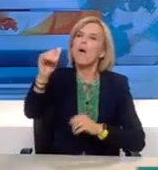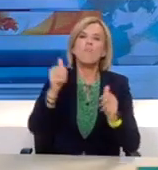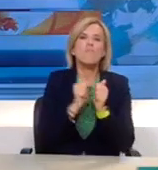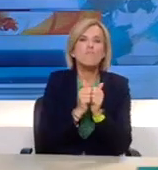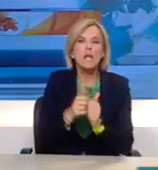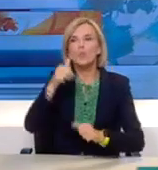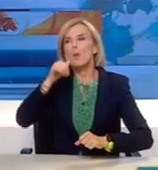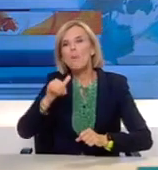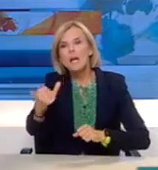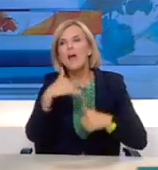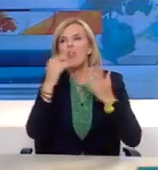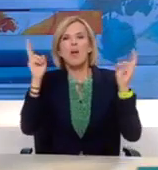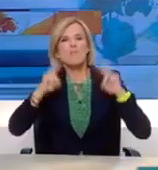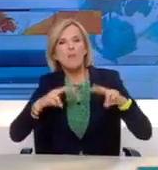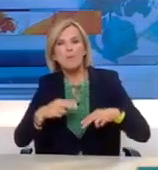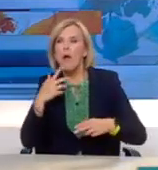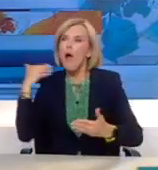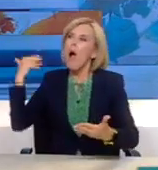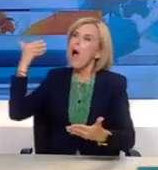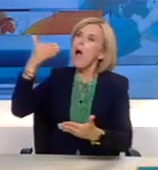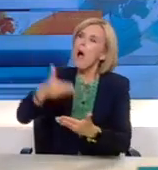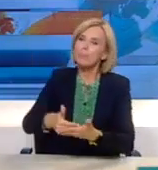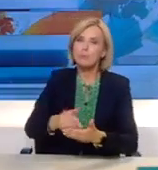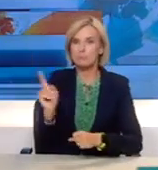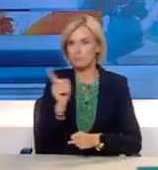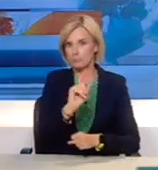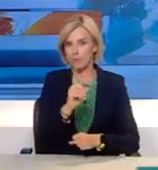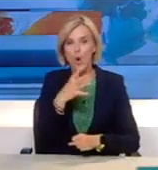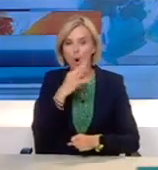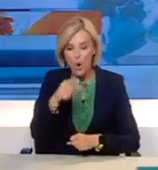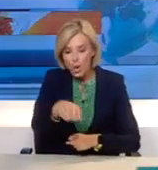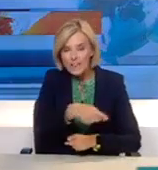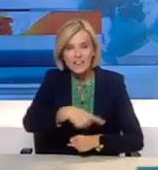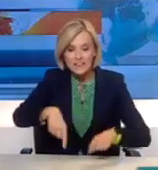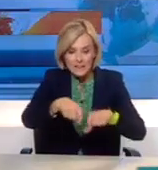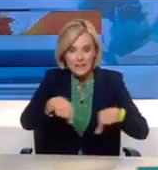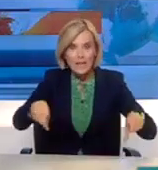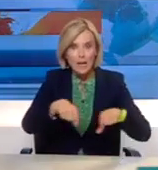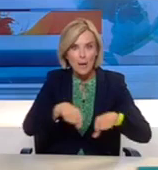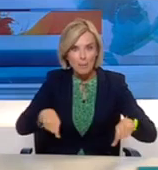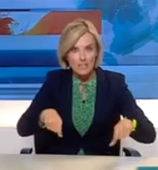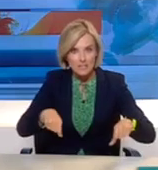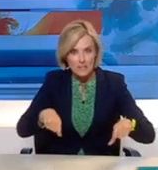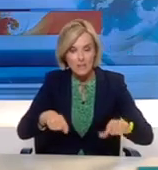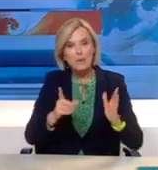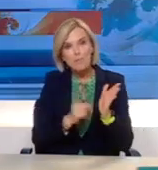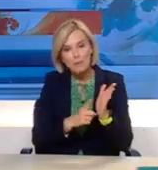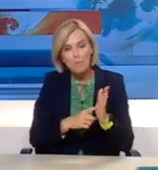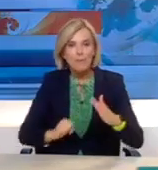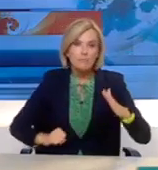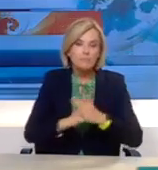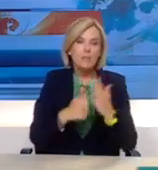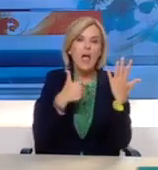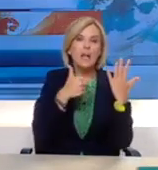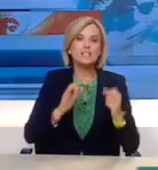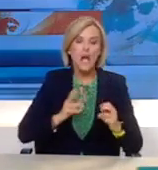ή ανθρώπους που δεν βλεπόμαστε και δεν είμαστε πια μαζί, μια και στο τραπέζι θα καθόμαστε σχετικά κοντά και χωρίς μάσκα. Έχουν